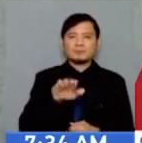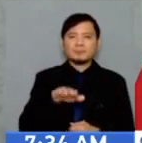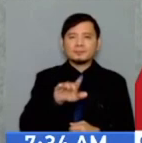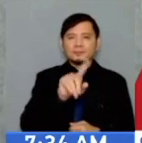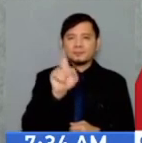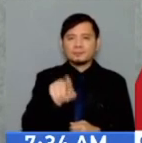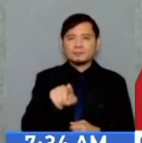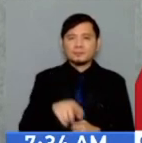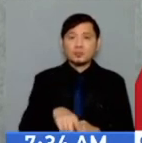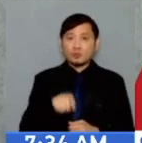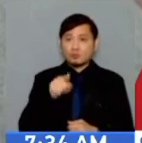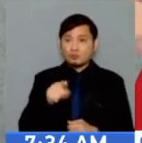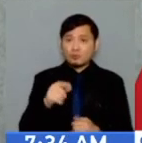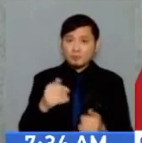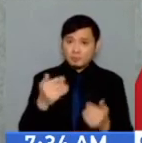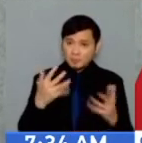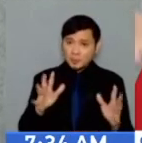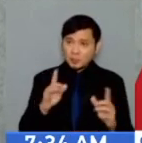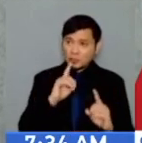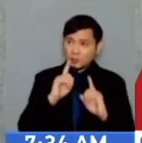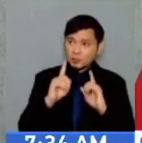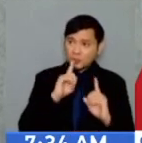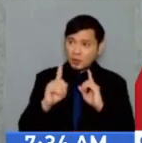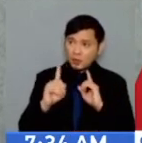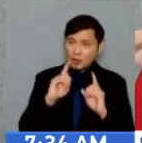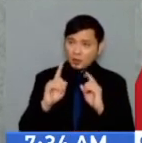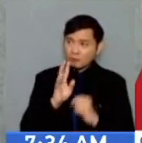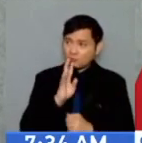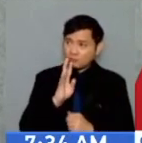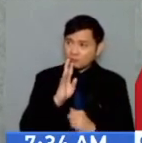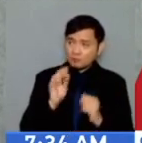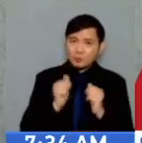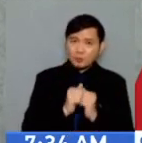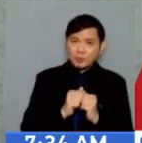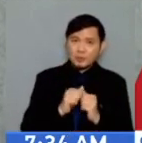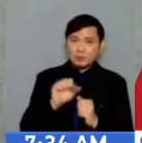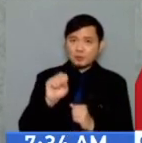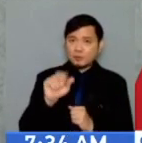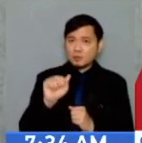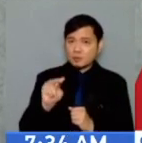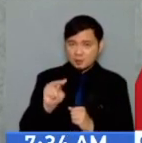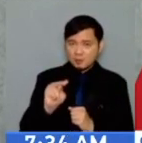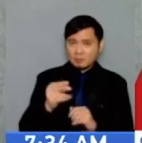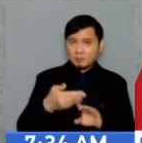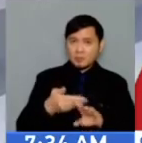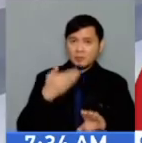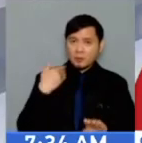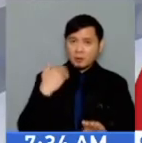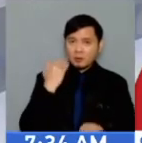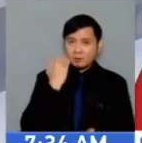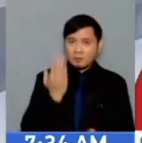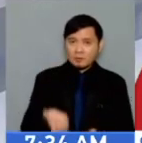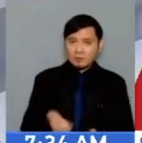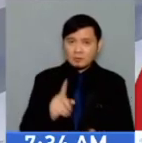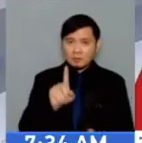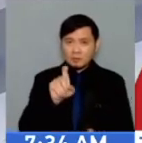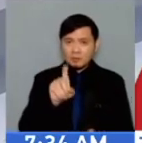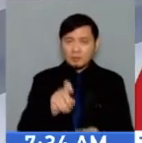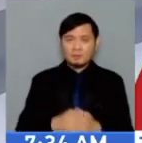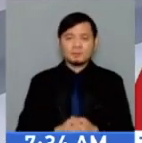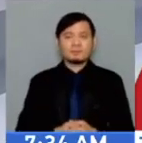siya prior days prior or months prior to of course ito pong passing niya? Yes, as a matter of